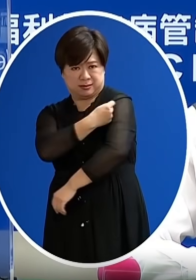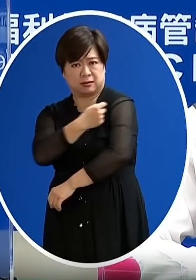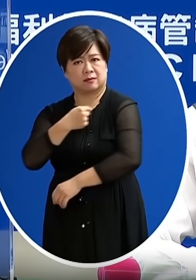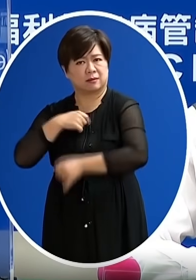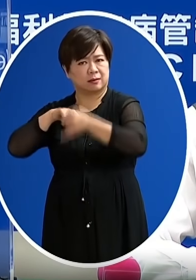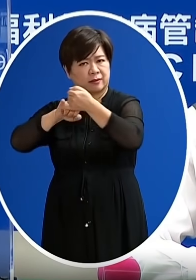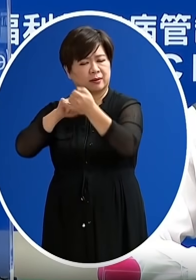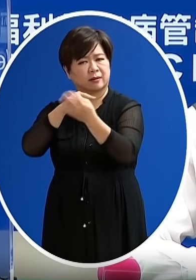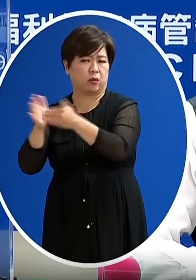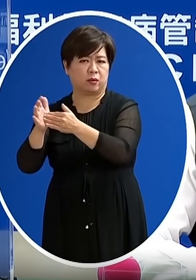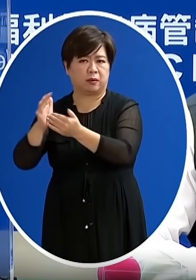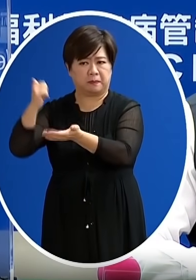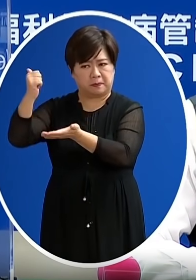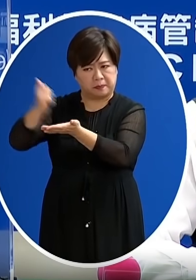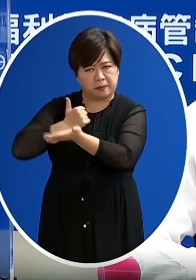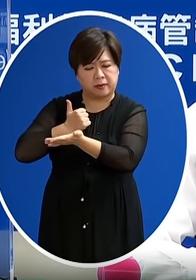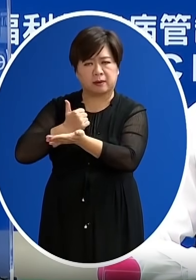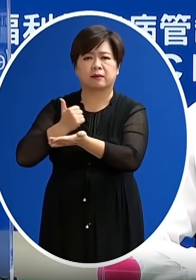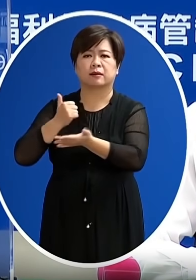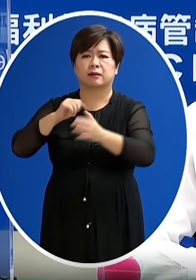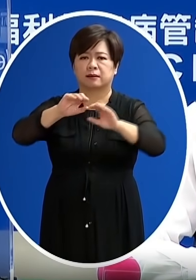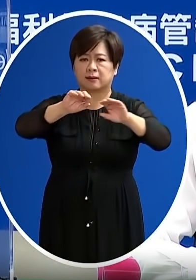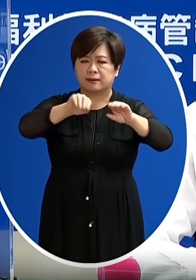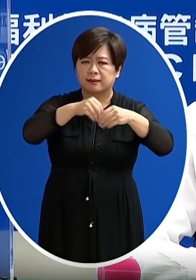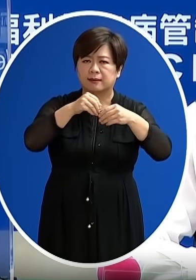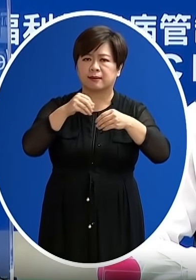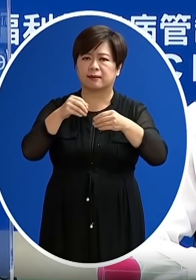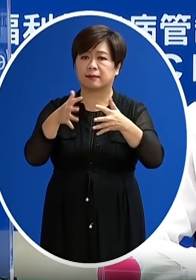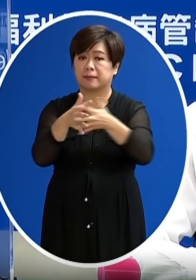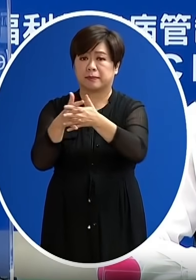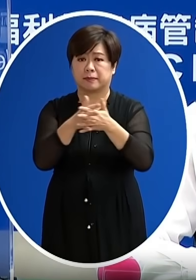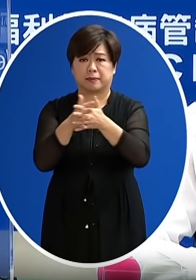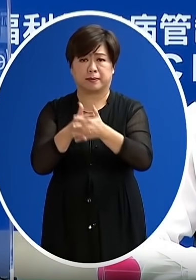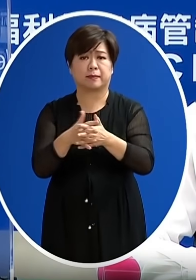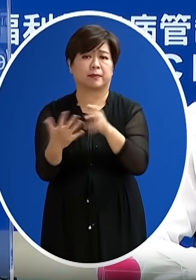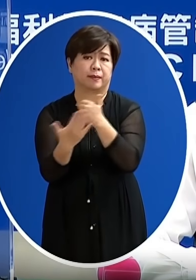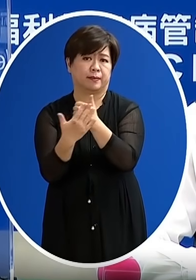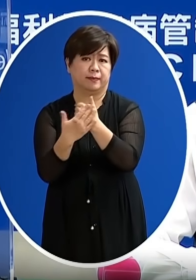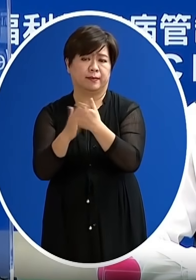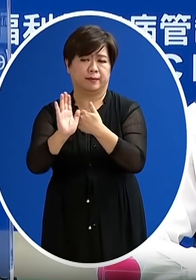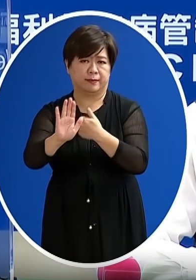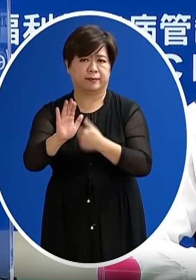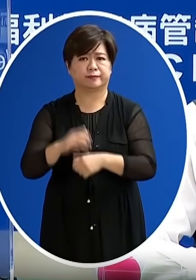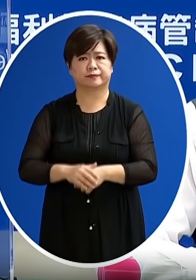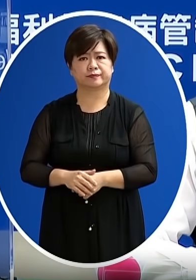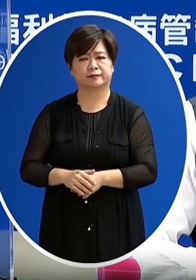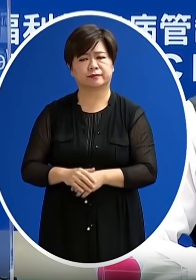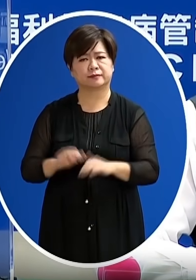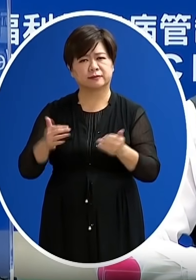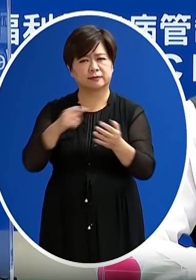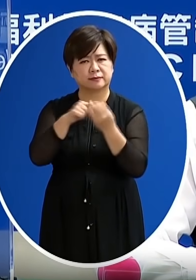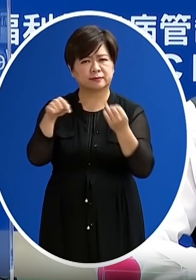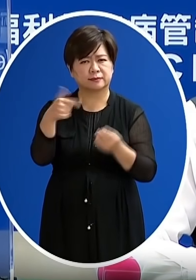是505万剂，捐赠的哈，美国哈非常的哈捐赠我们这253万，等于是